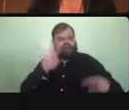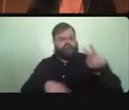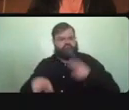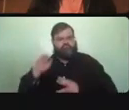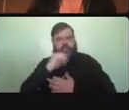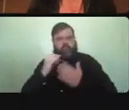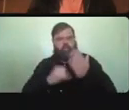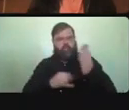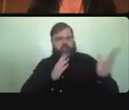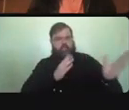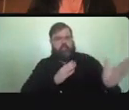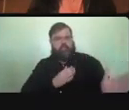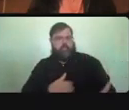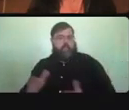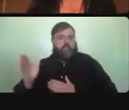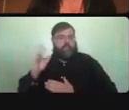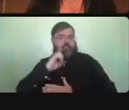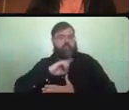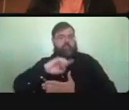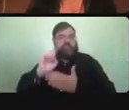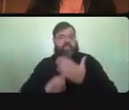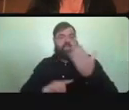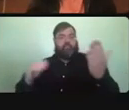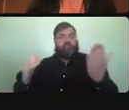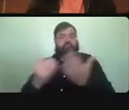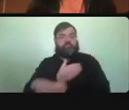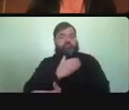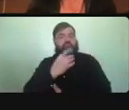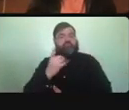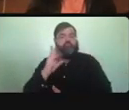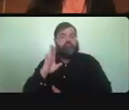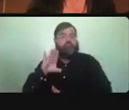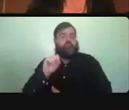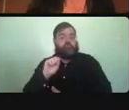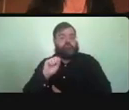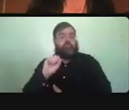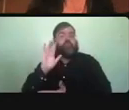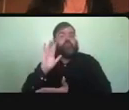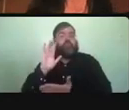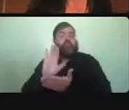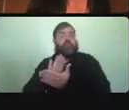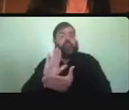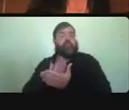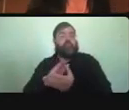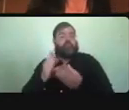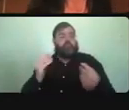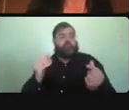Mwezi uliopita tulizungumza na baadhi ya wahandisi ambao